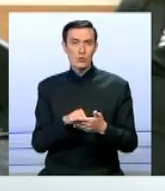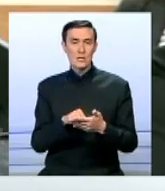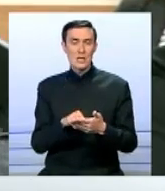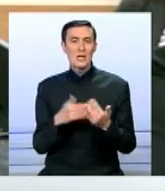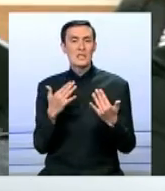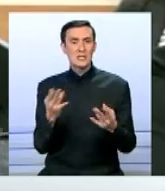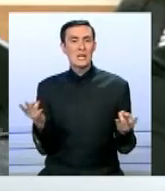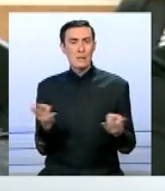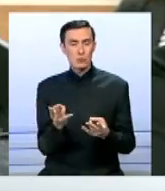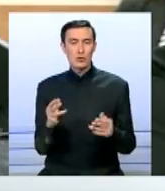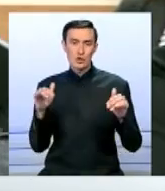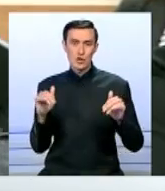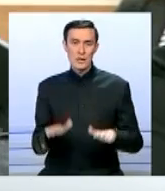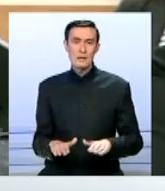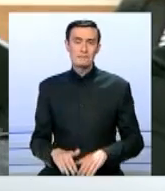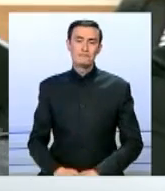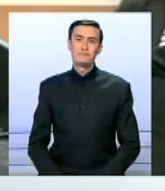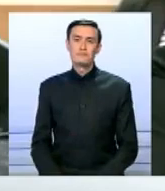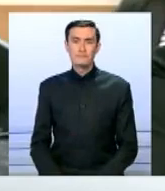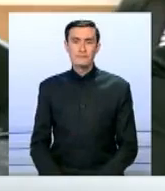требует решения.